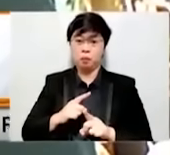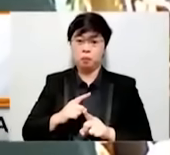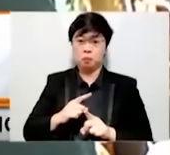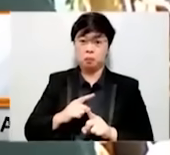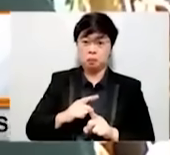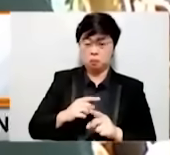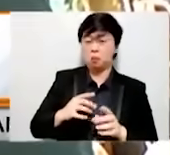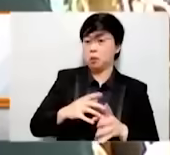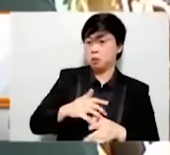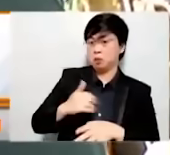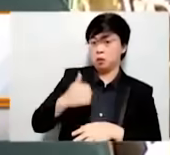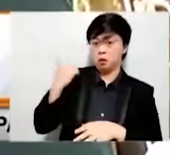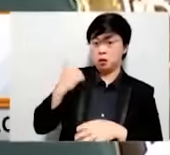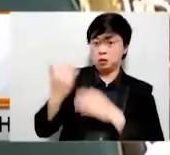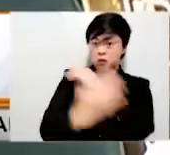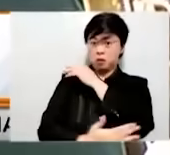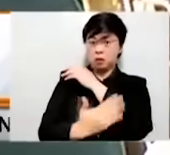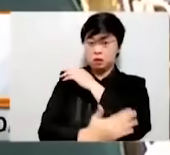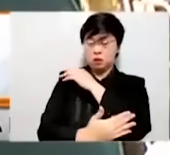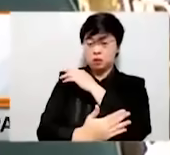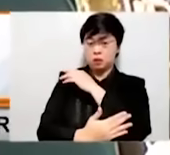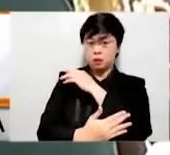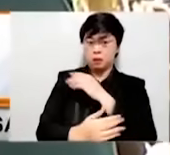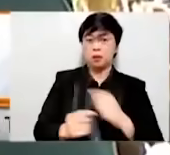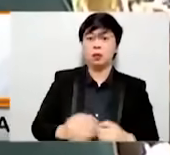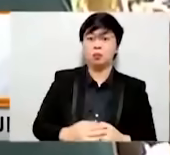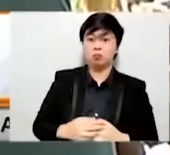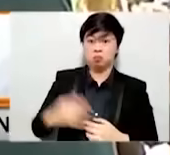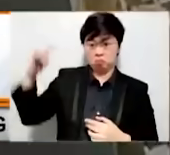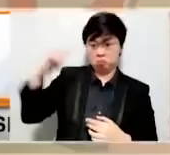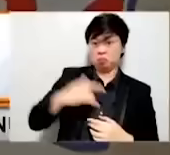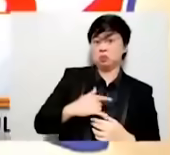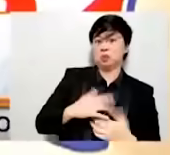naman kayang-kaya. Kahit pa yung kanilang inaangkat na yun, kayang-kayang gawin ng Pinoy.